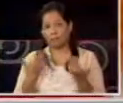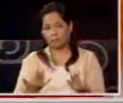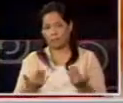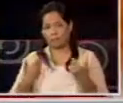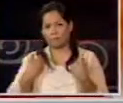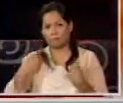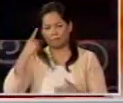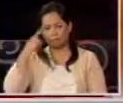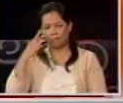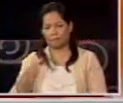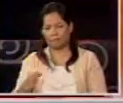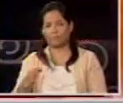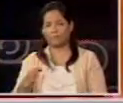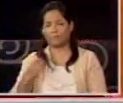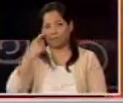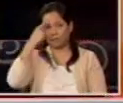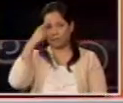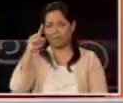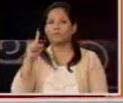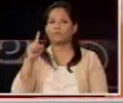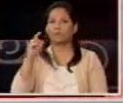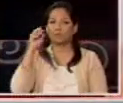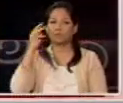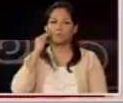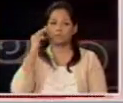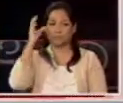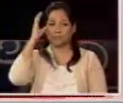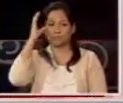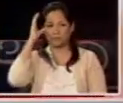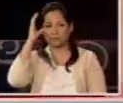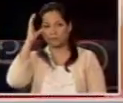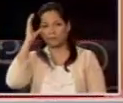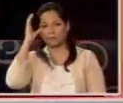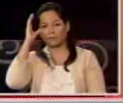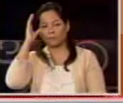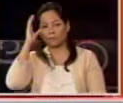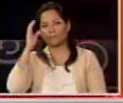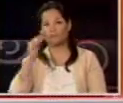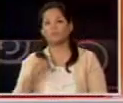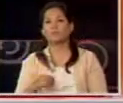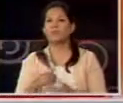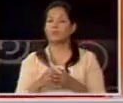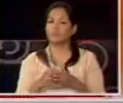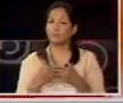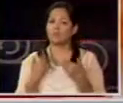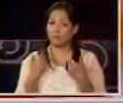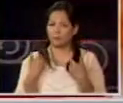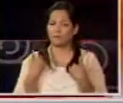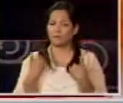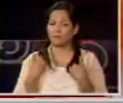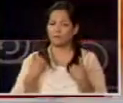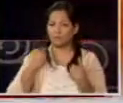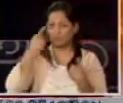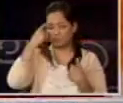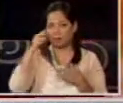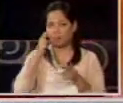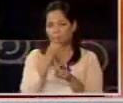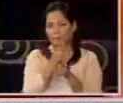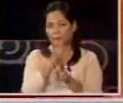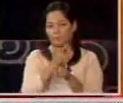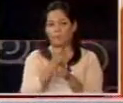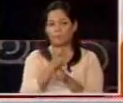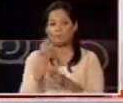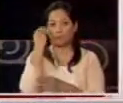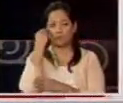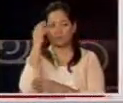na favorable sa kanya, in-execute niya po 'yan. Yan po ay nakapaloob pa rin po sa kanyang karapatan. Ngayon kung ang